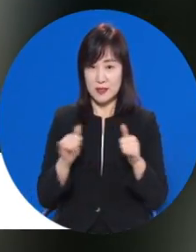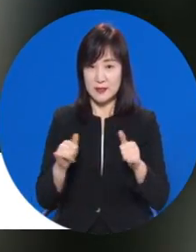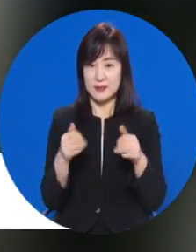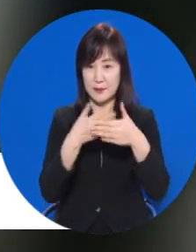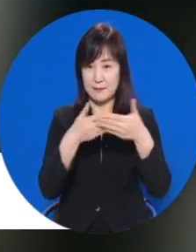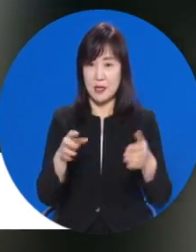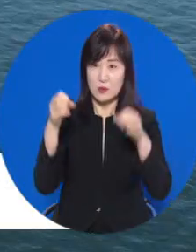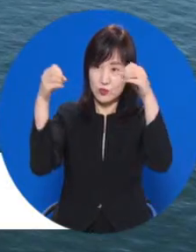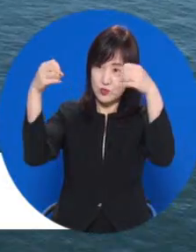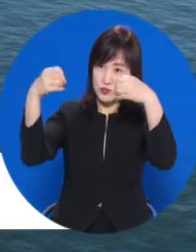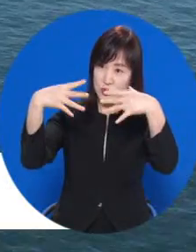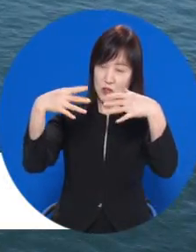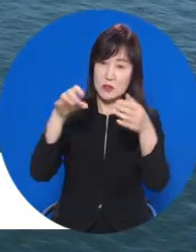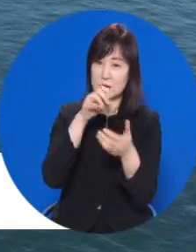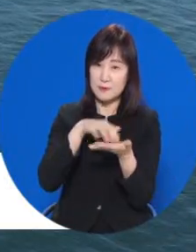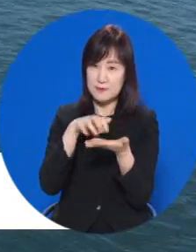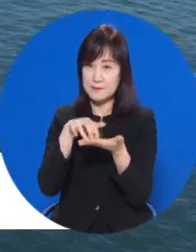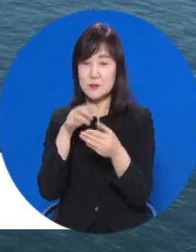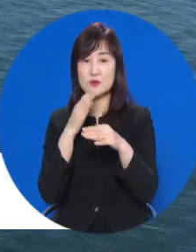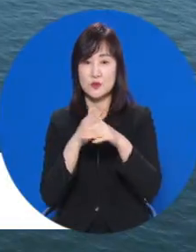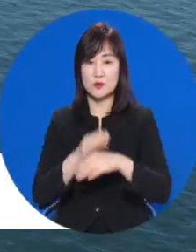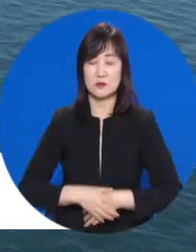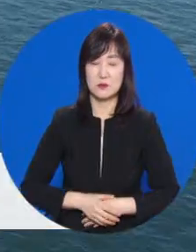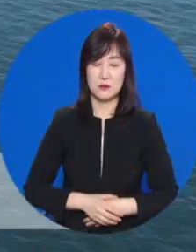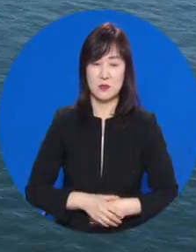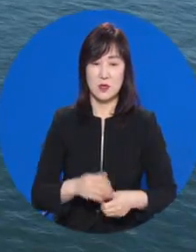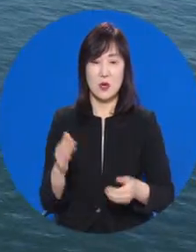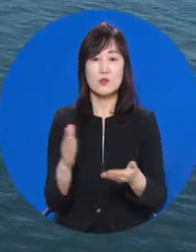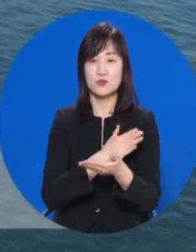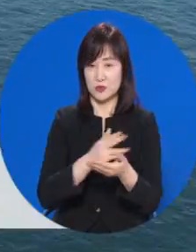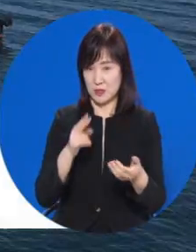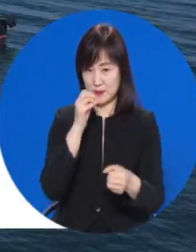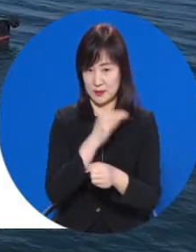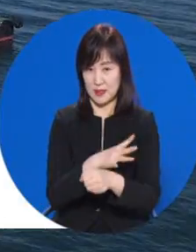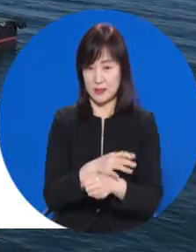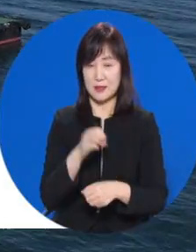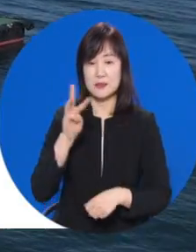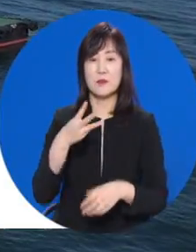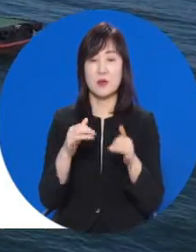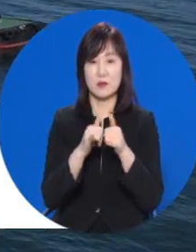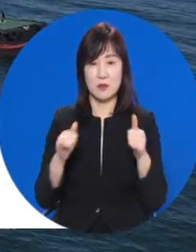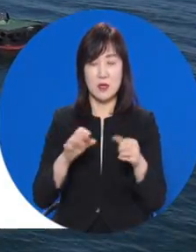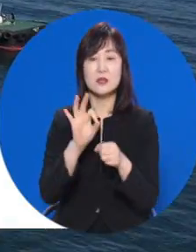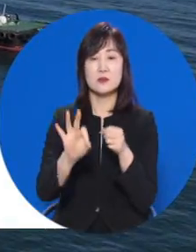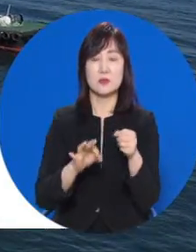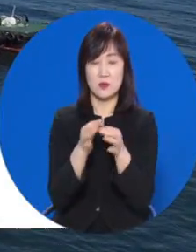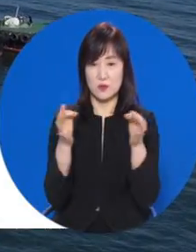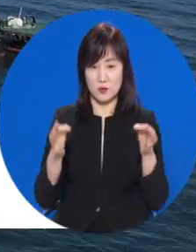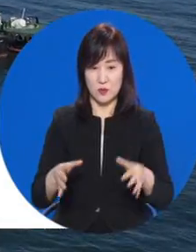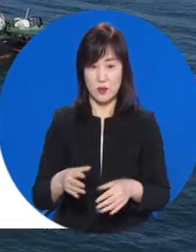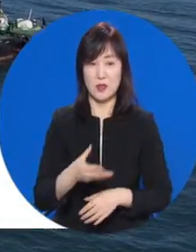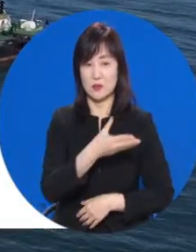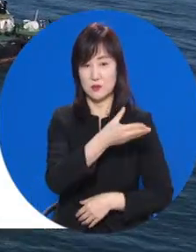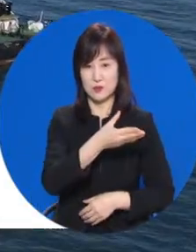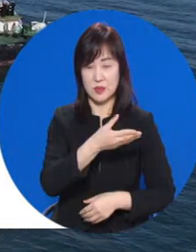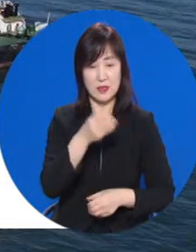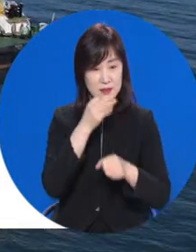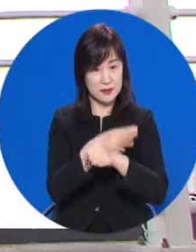있습니다. 이 호텔 객실을 분양받은 300명의 투자자들은 10년간 객실 분양금의